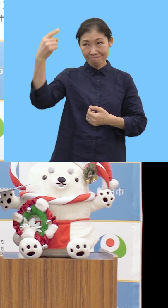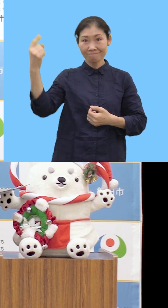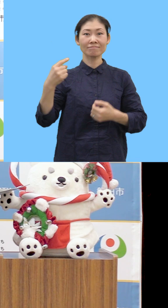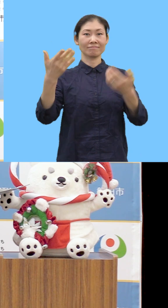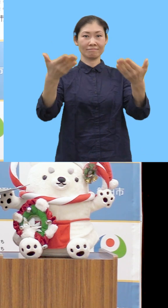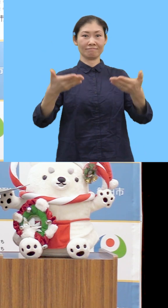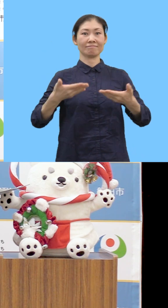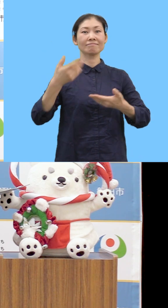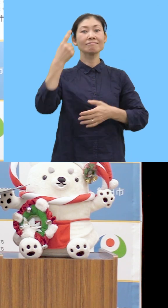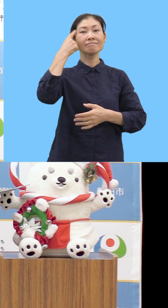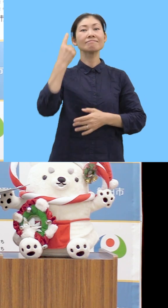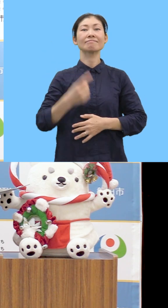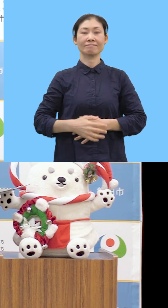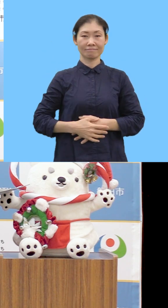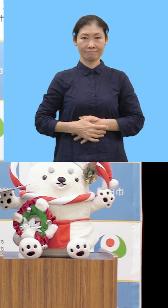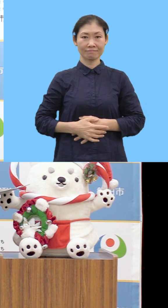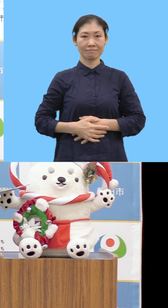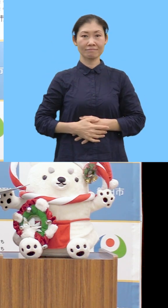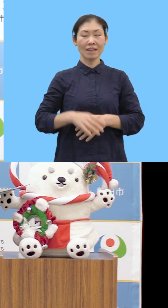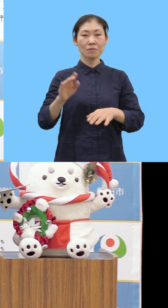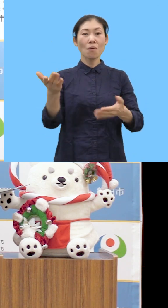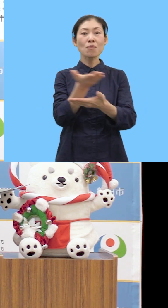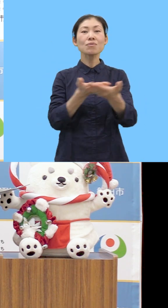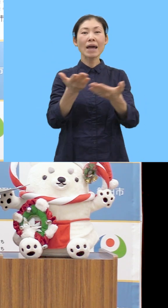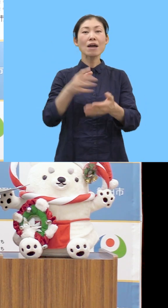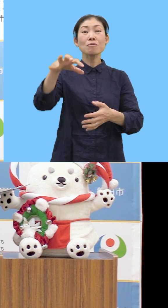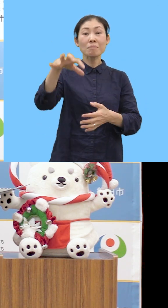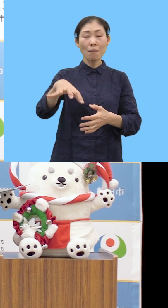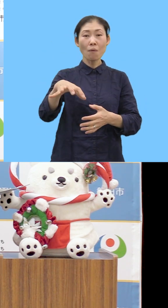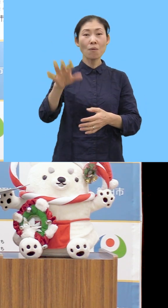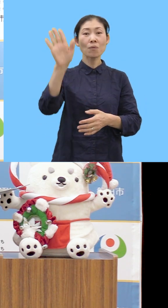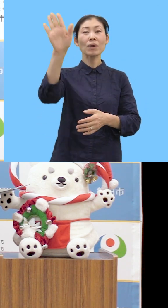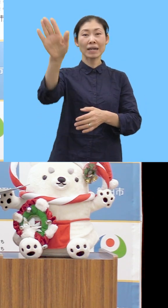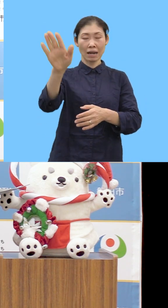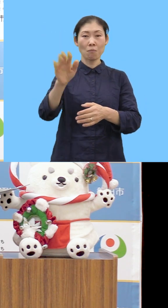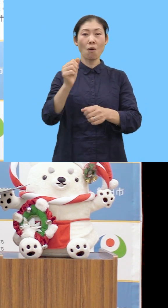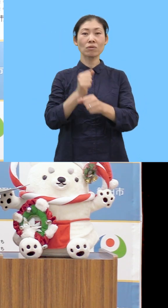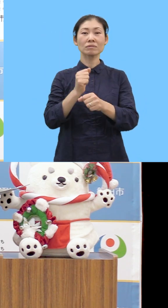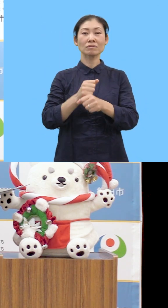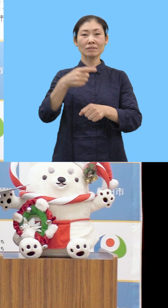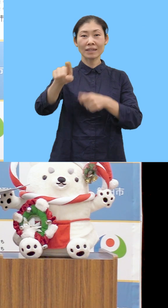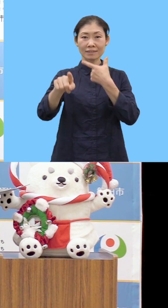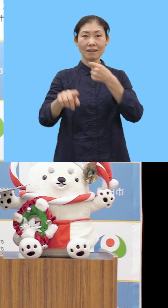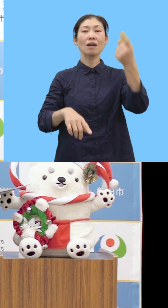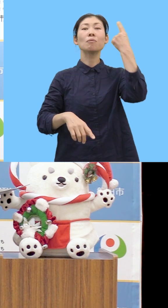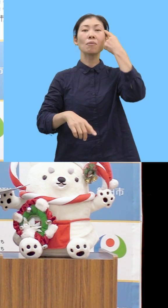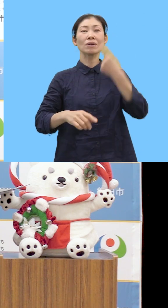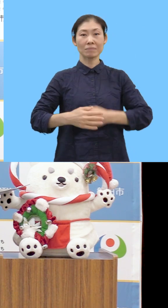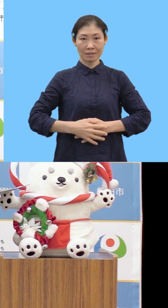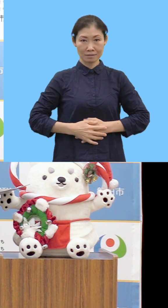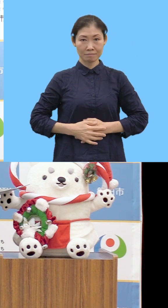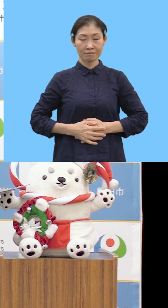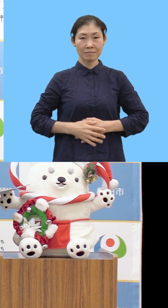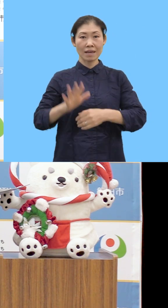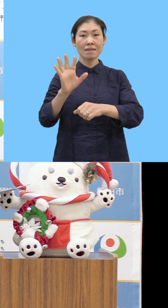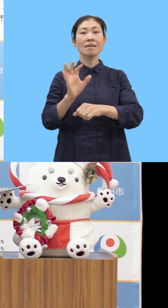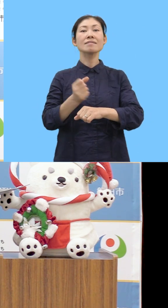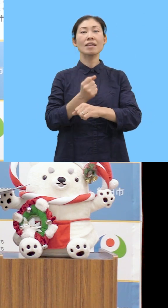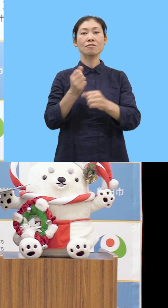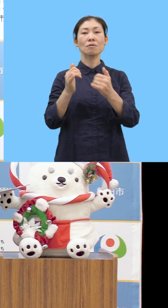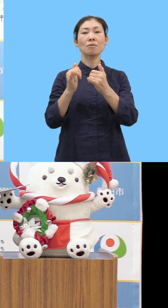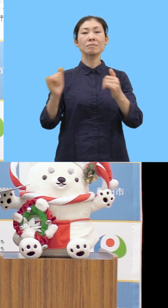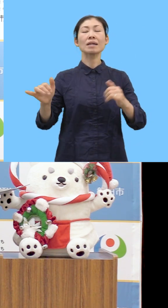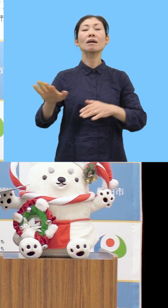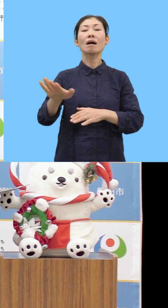、そういうことに触れ合えるような場を作っていきたいなというふうに思ったところです。選手の皆さんや関係者